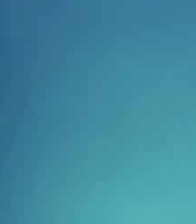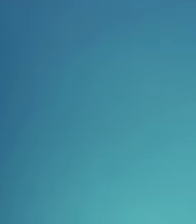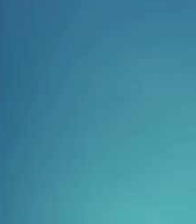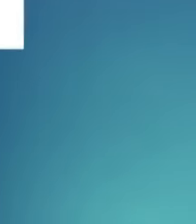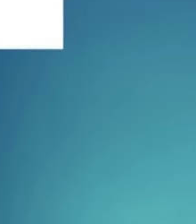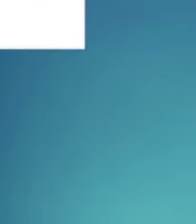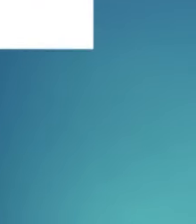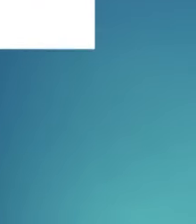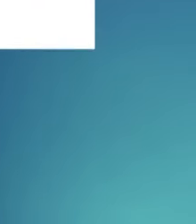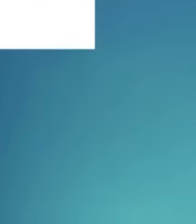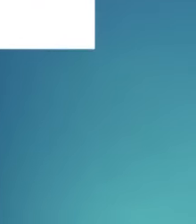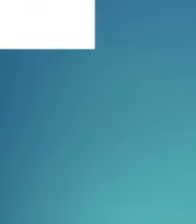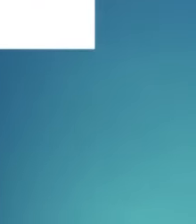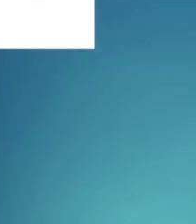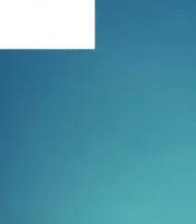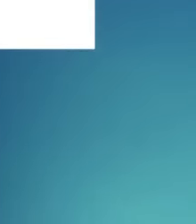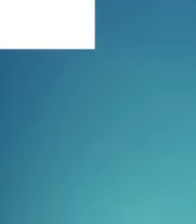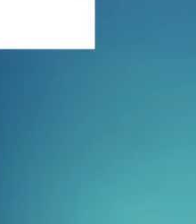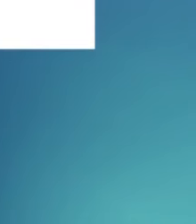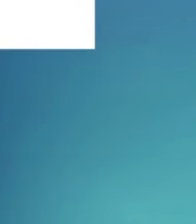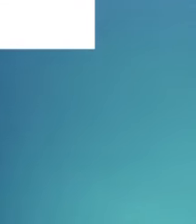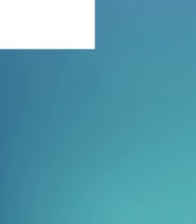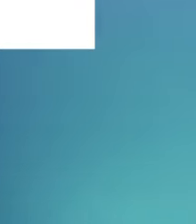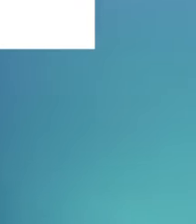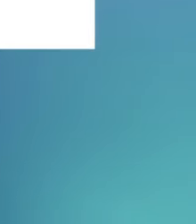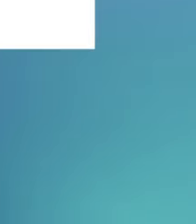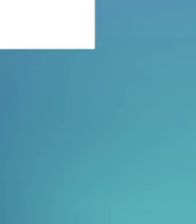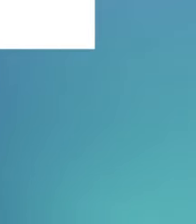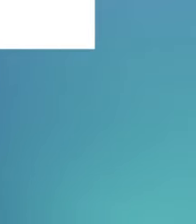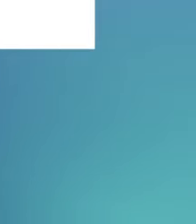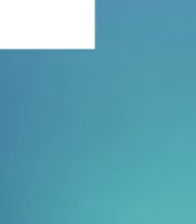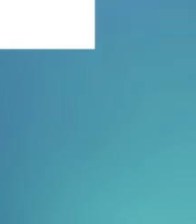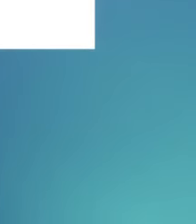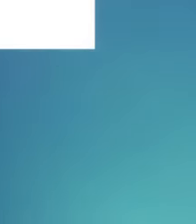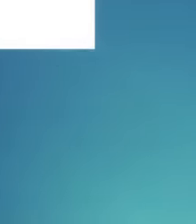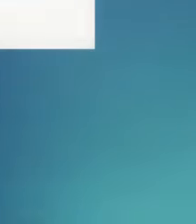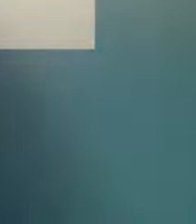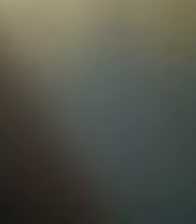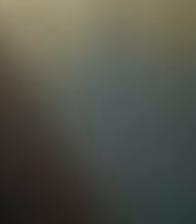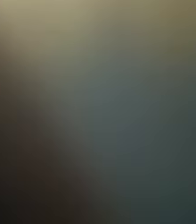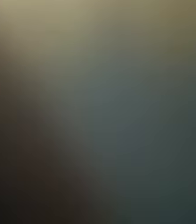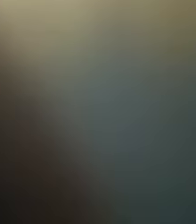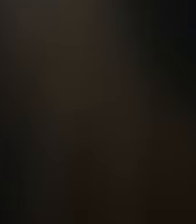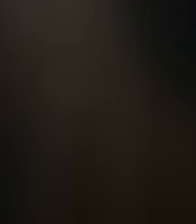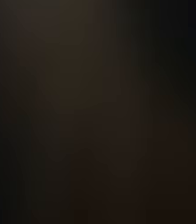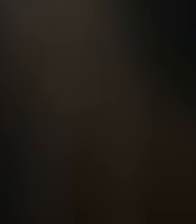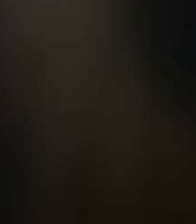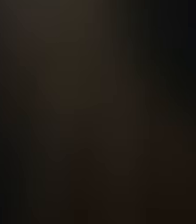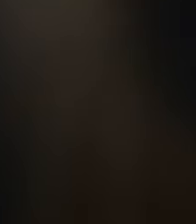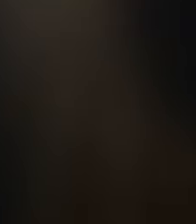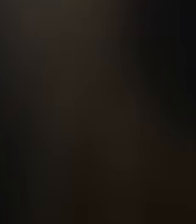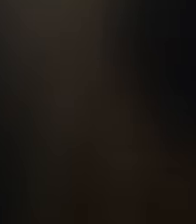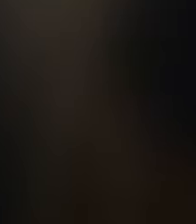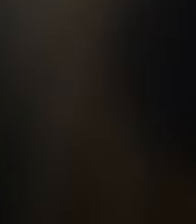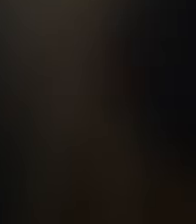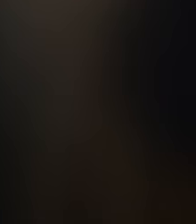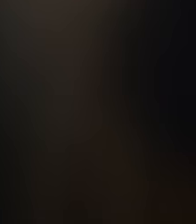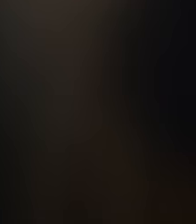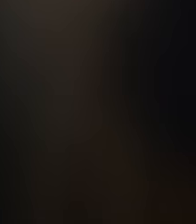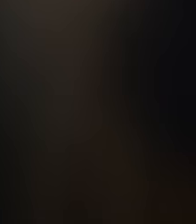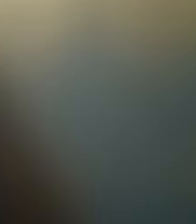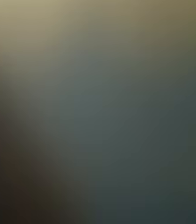일본에선 최근 공포심을 불러일으키는 이 사람이 화제입니다. 한 외국 인플루언서가 도쿄 여행을 찍는